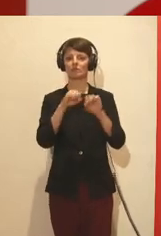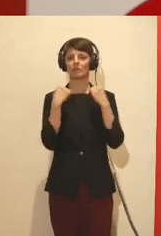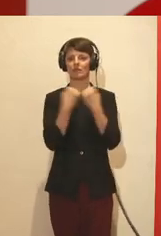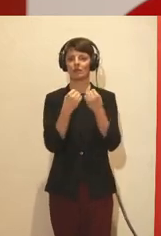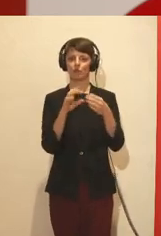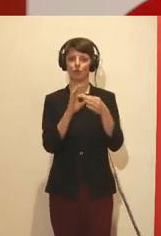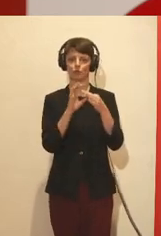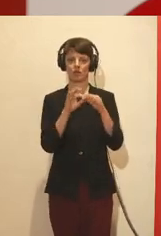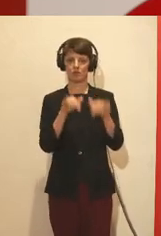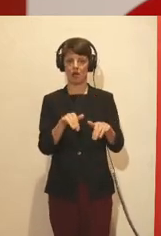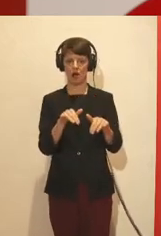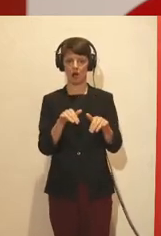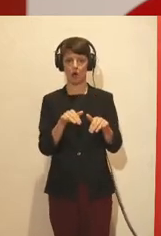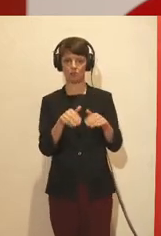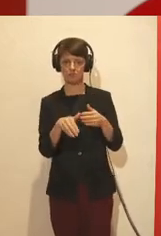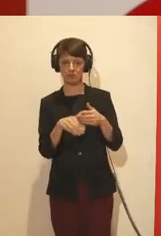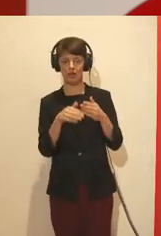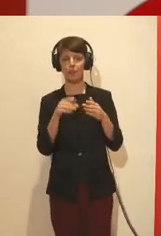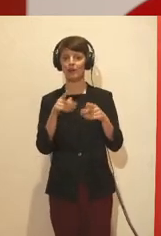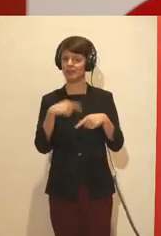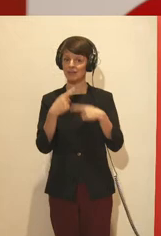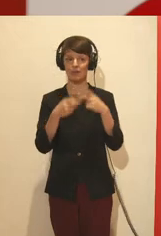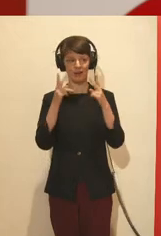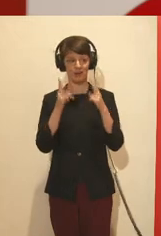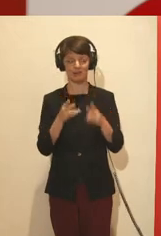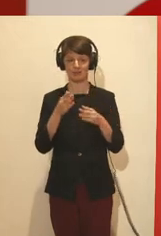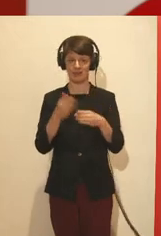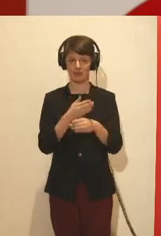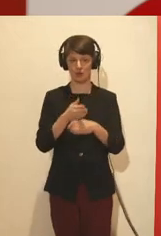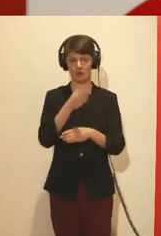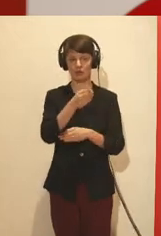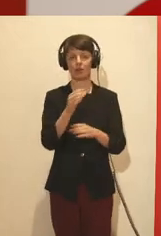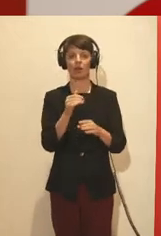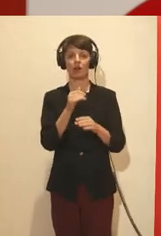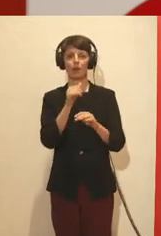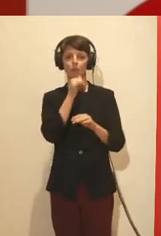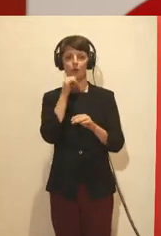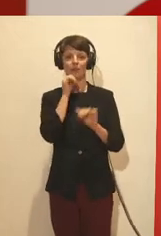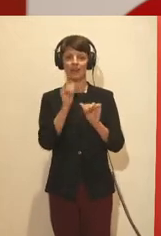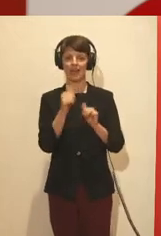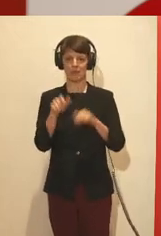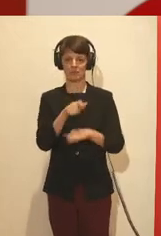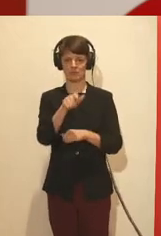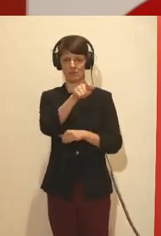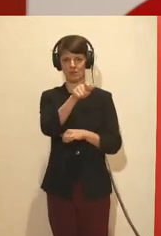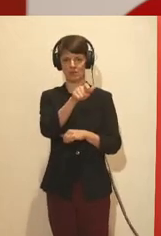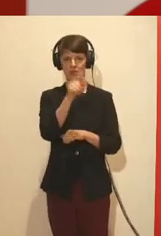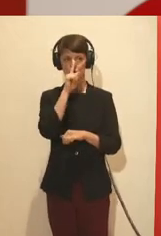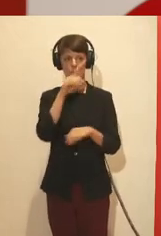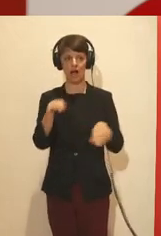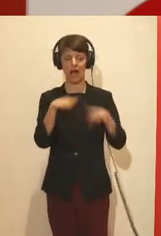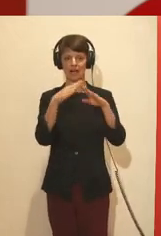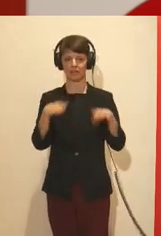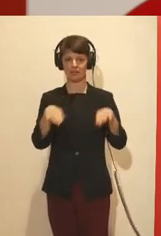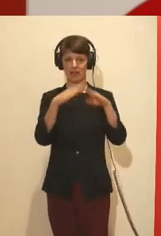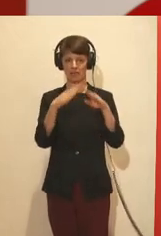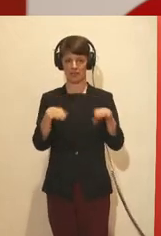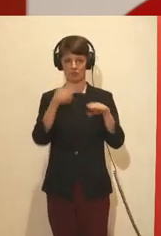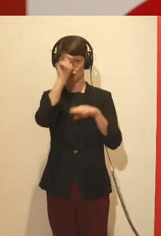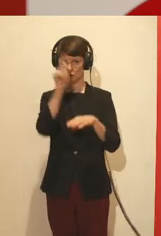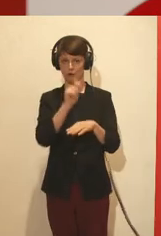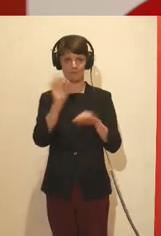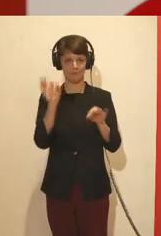zu haben aber das ist immer auch eine richtige entscheidung ist ein beruflichen lebensweg zu wählen der keineswegs auf akademische qualifikation